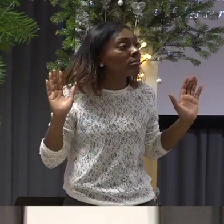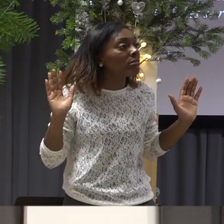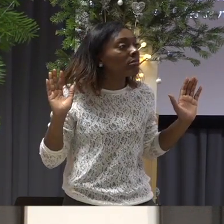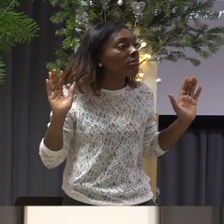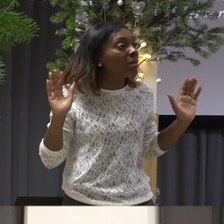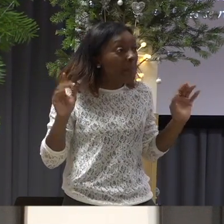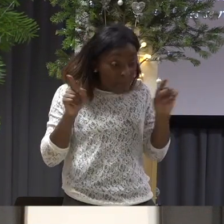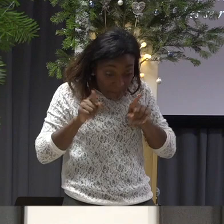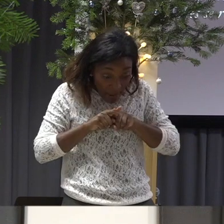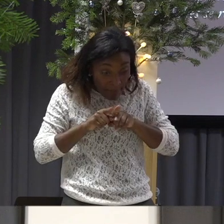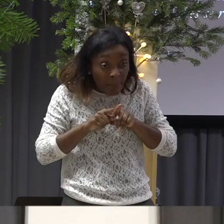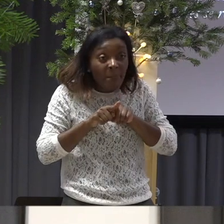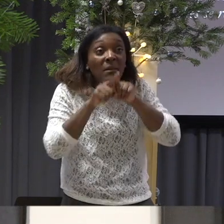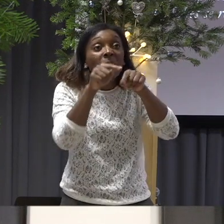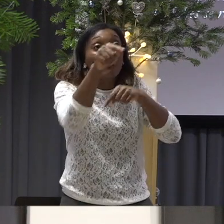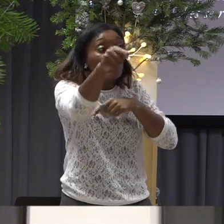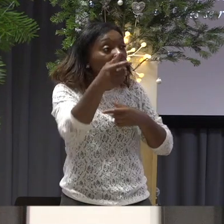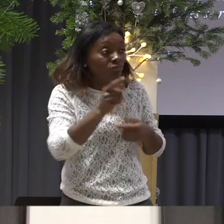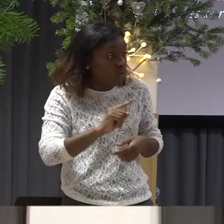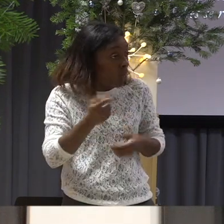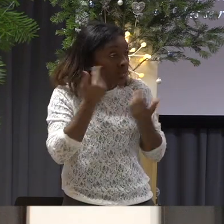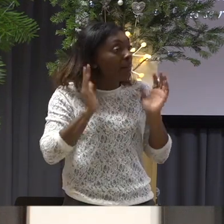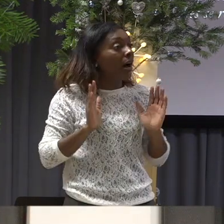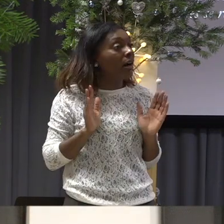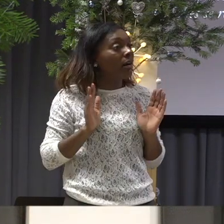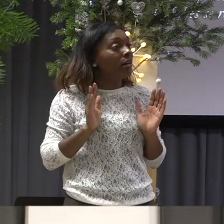le reflet de ce qu'il y a aujourd'hui.